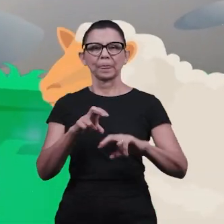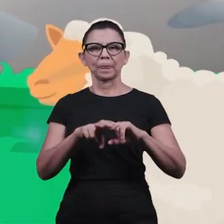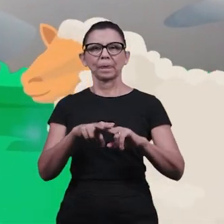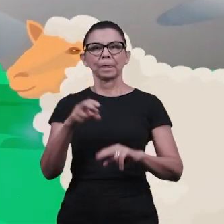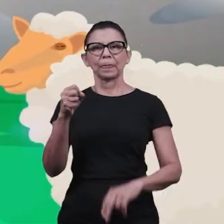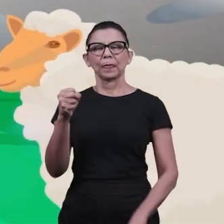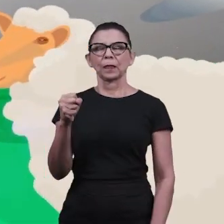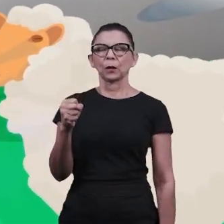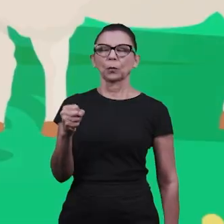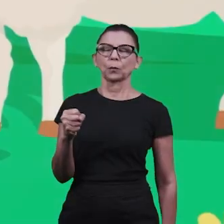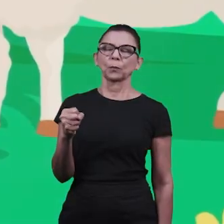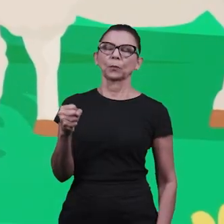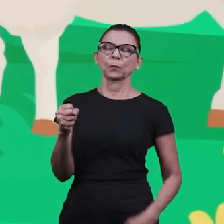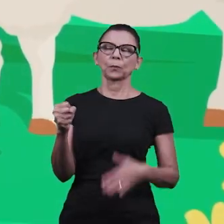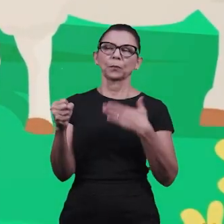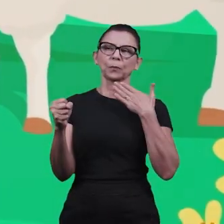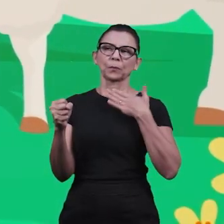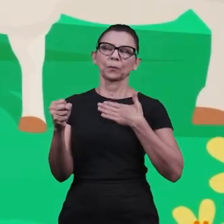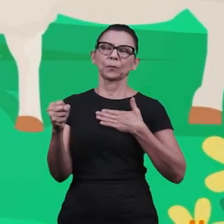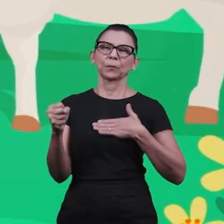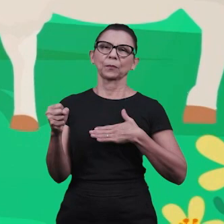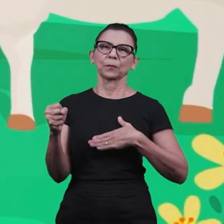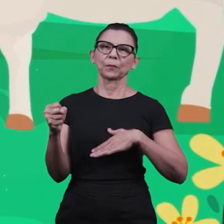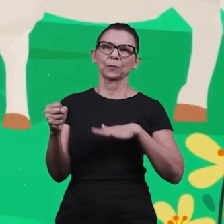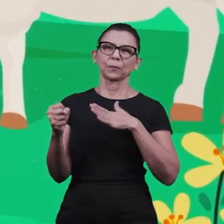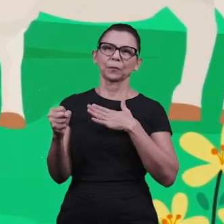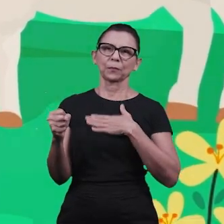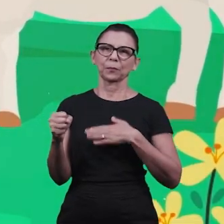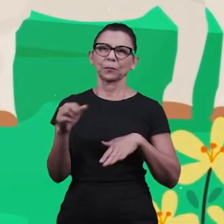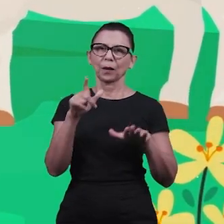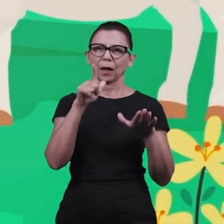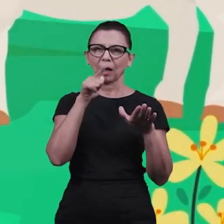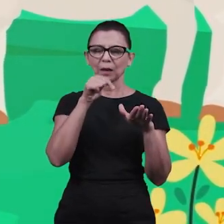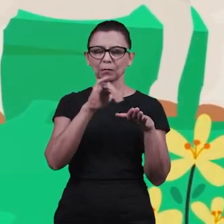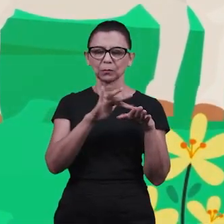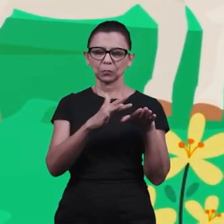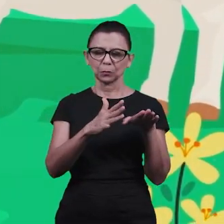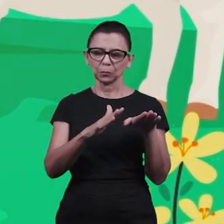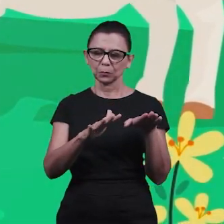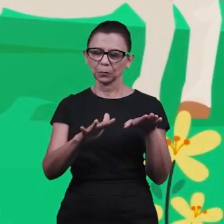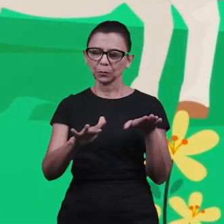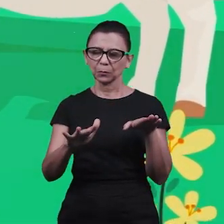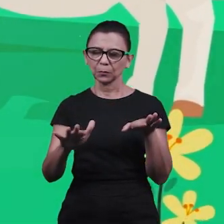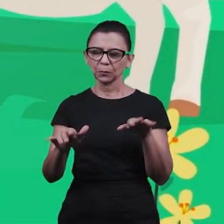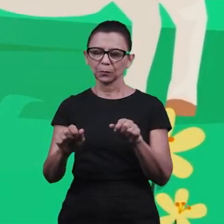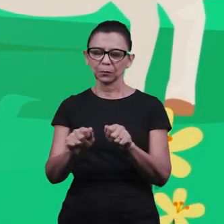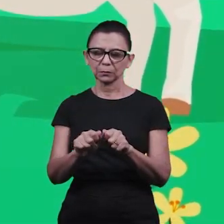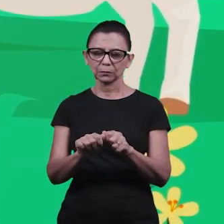descansar nas águas tranquilas.